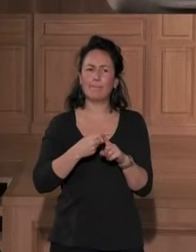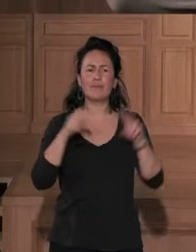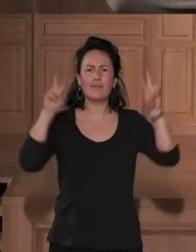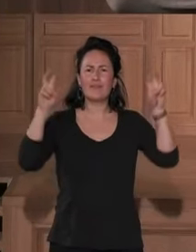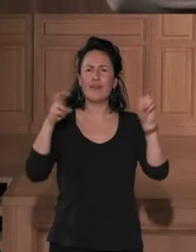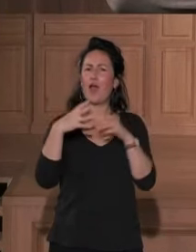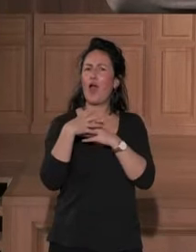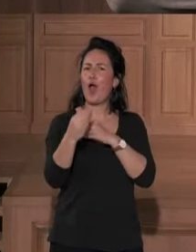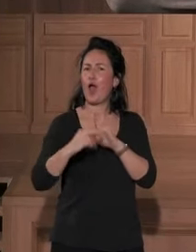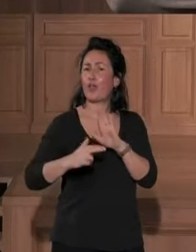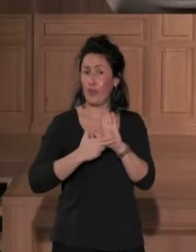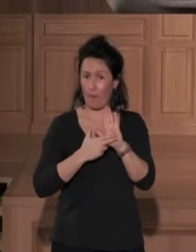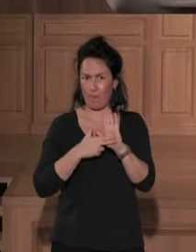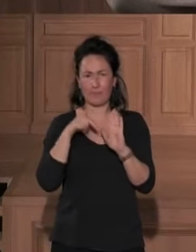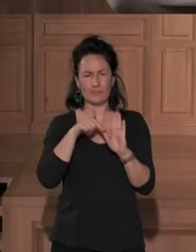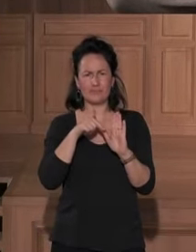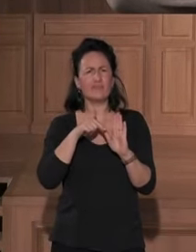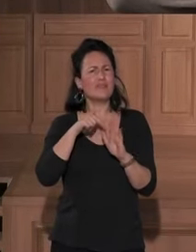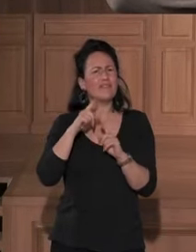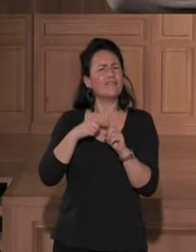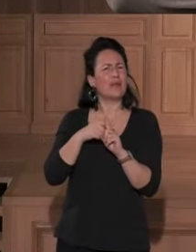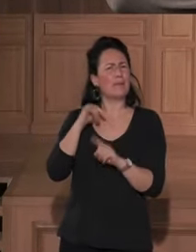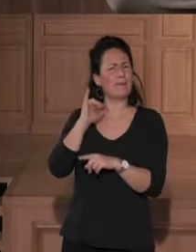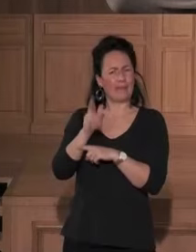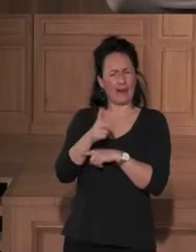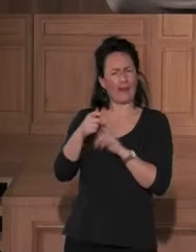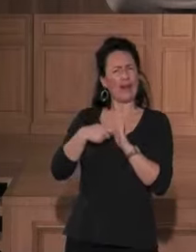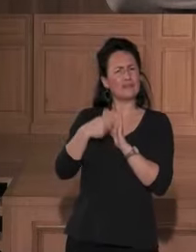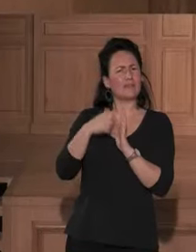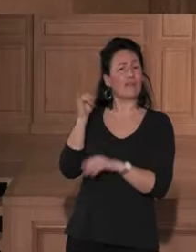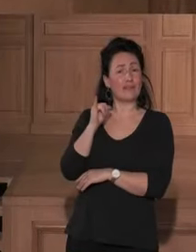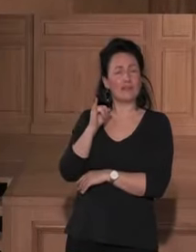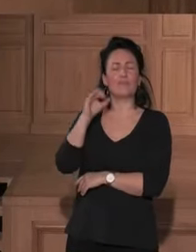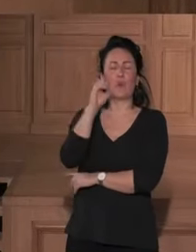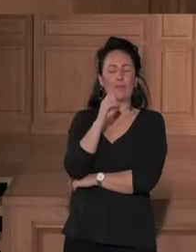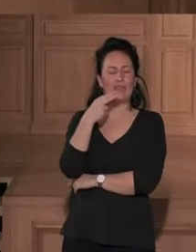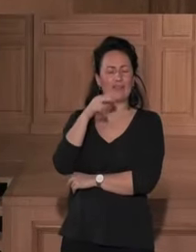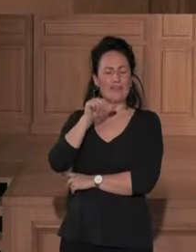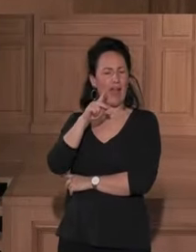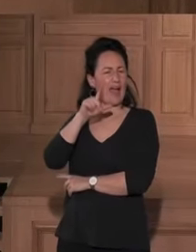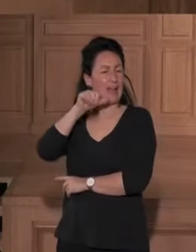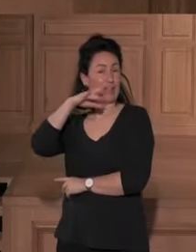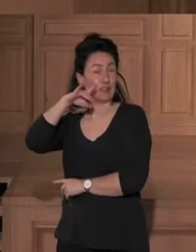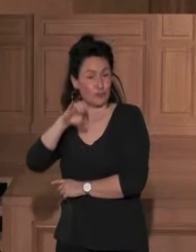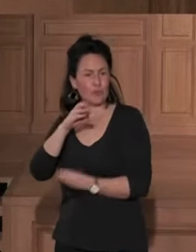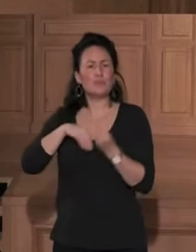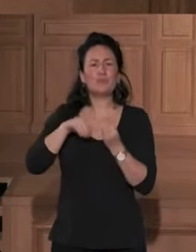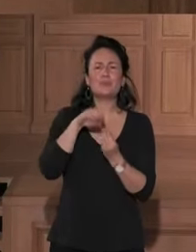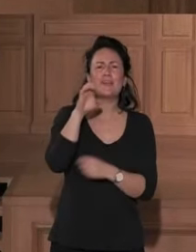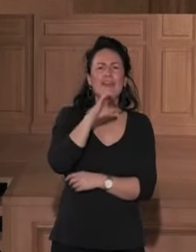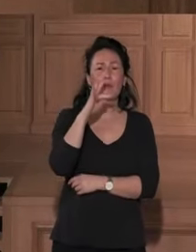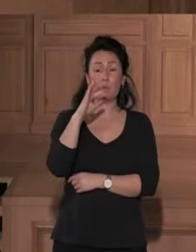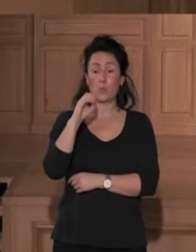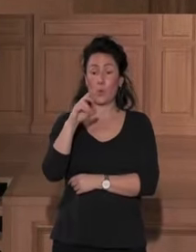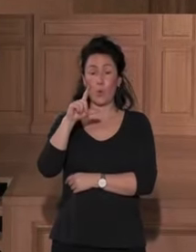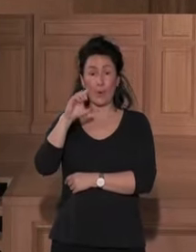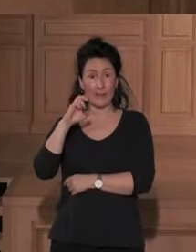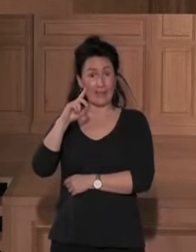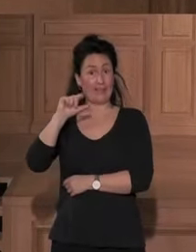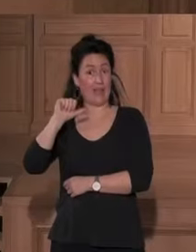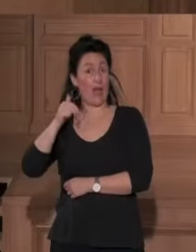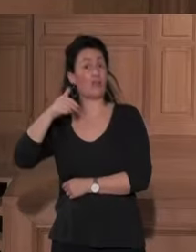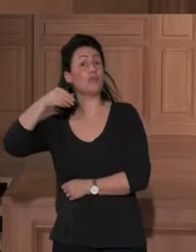Normes. C'est un film, vous savez, d'Olivier Nakache et Éric Toledano. Et je pense que s'il n'y avait pas eu ce film, on ne se serait pas